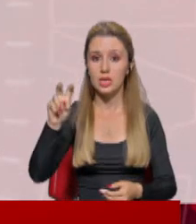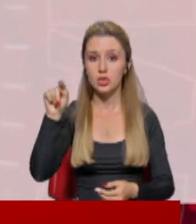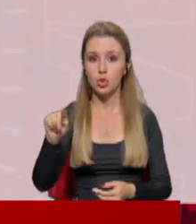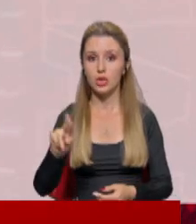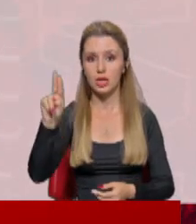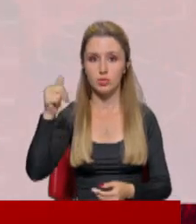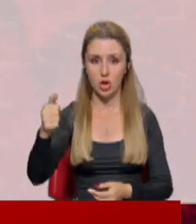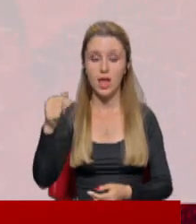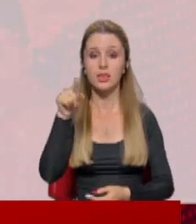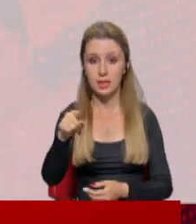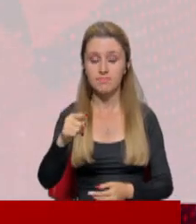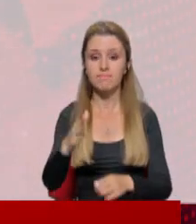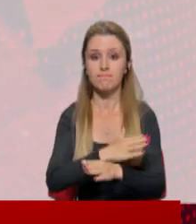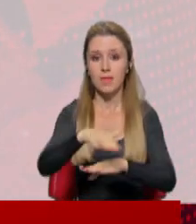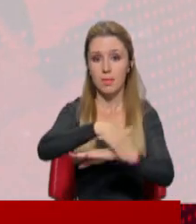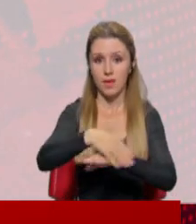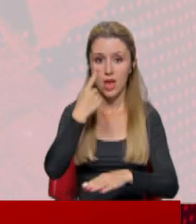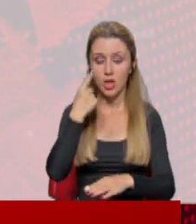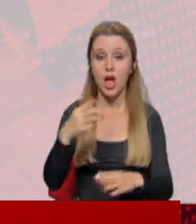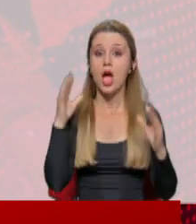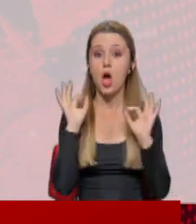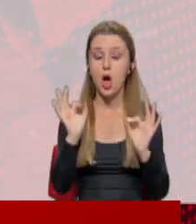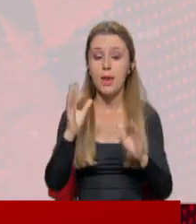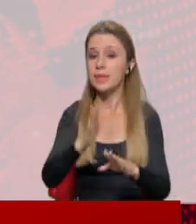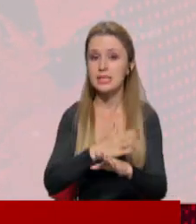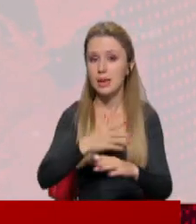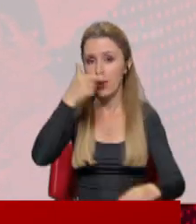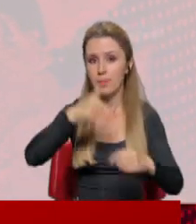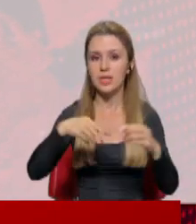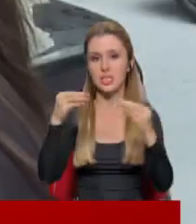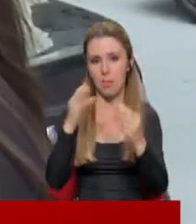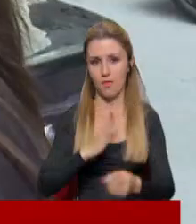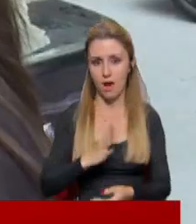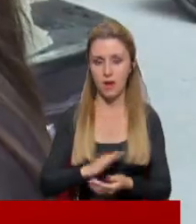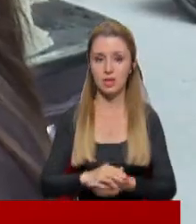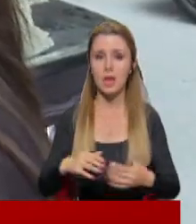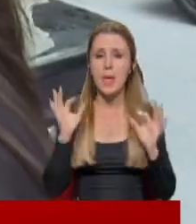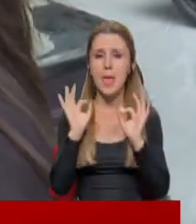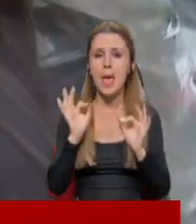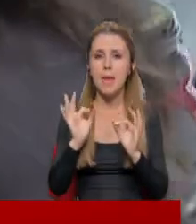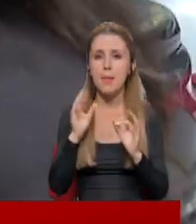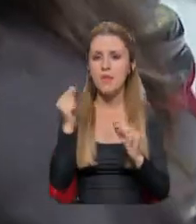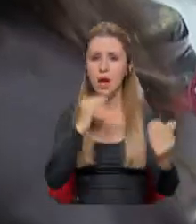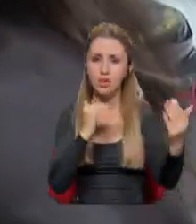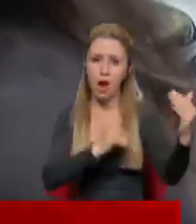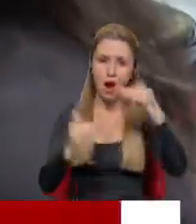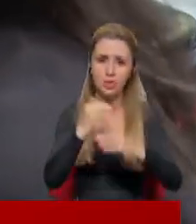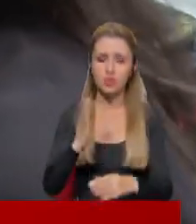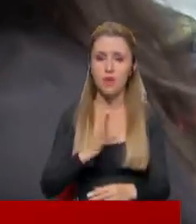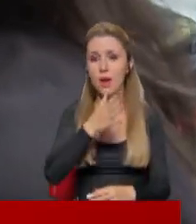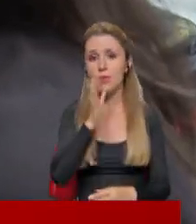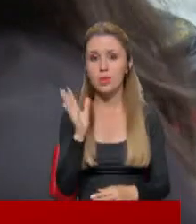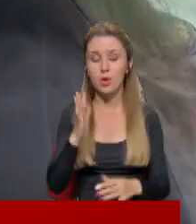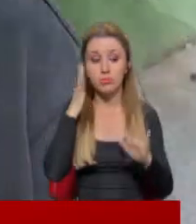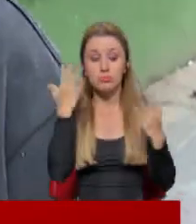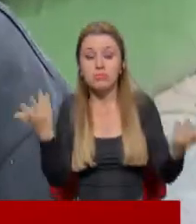18,76 ile sebze meyvede en önemli sebebi akaryakıt zamları gece gündüz etiketler değişiyor Bilmiyorum artık Hani